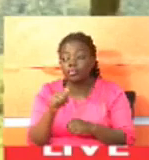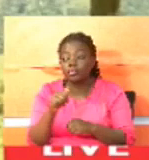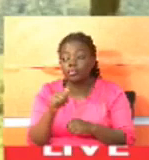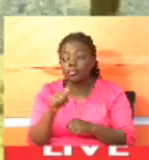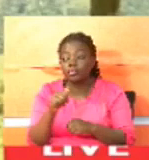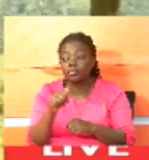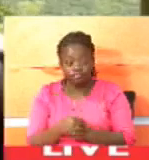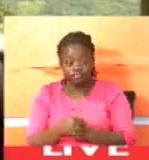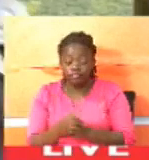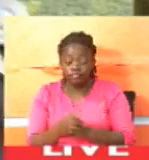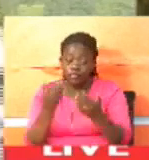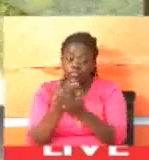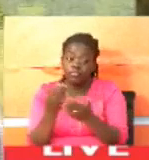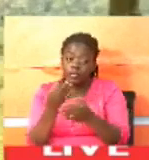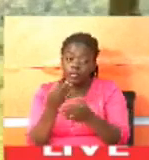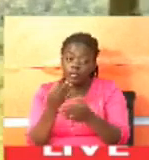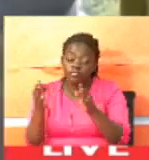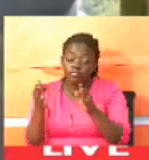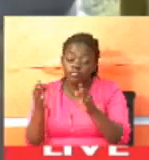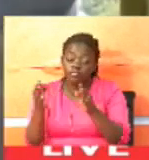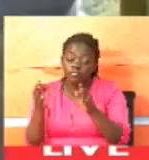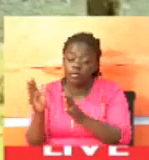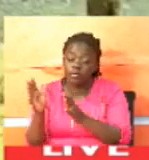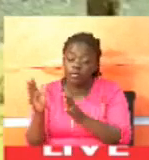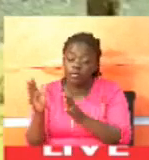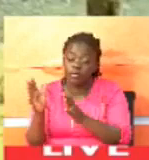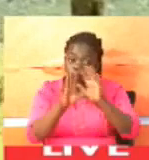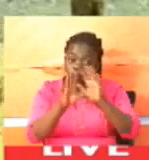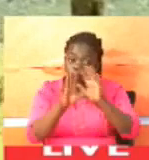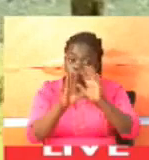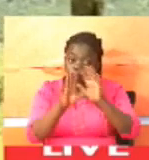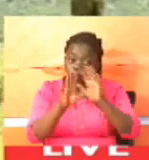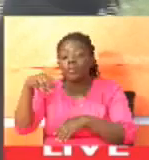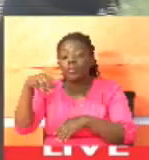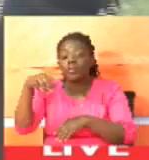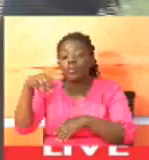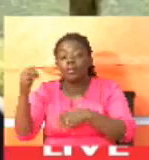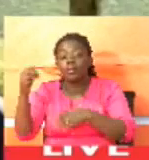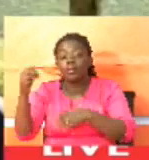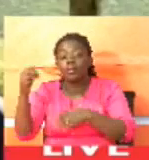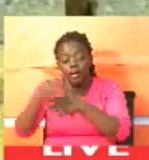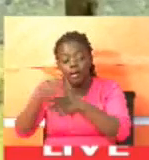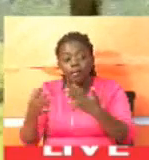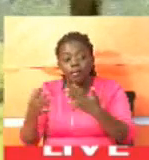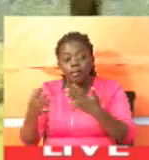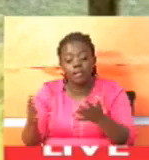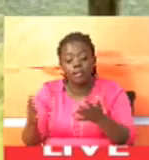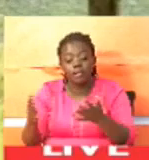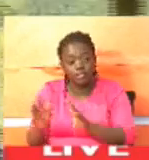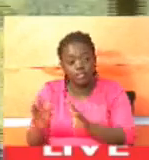Aye tubadde tusaba oba sibiteeketeeke bulungi tugende mumale okwesetinga tunadda.